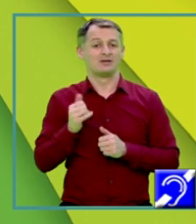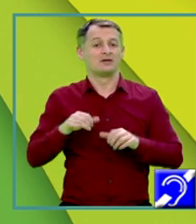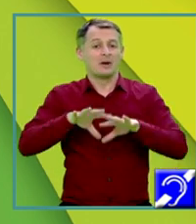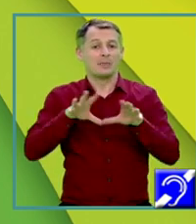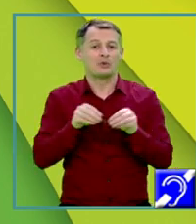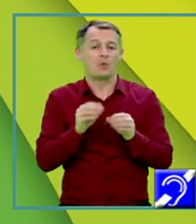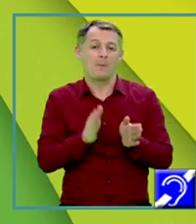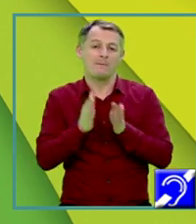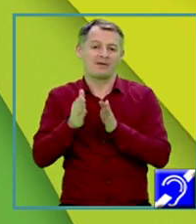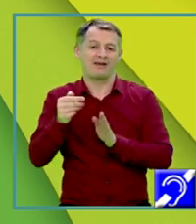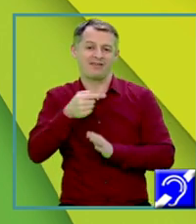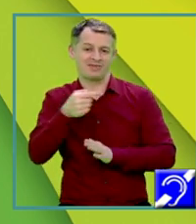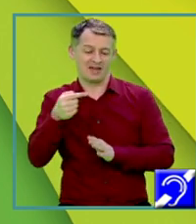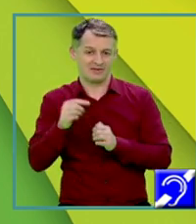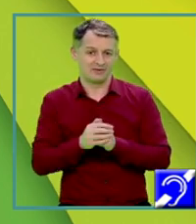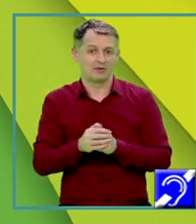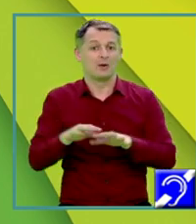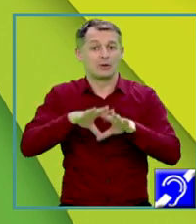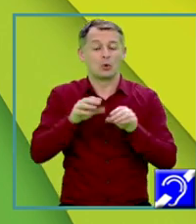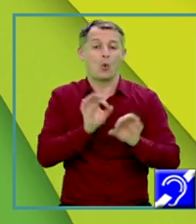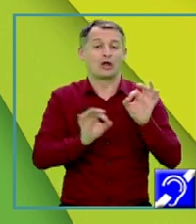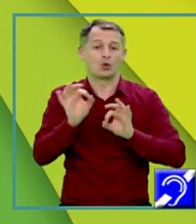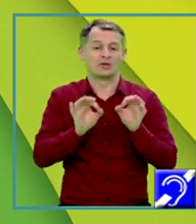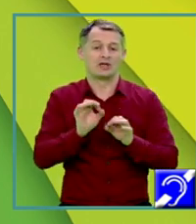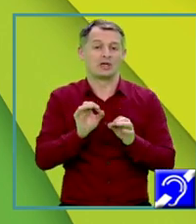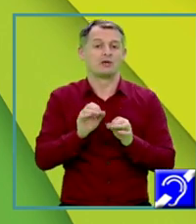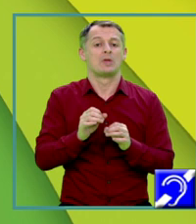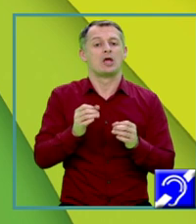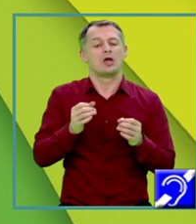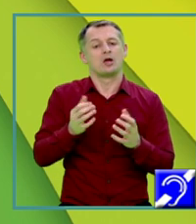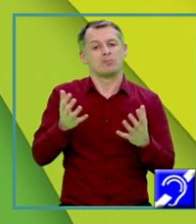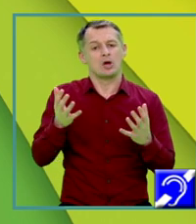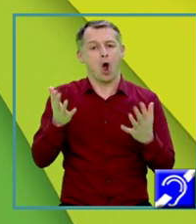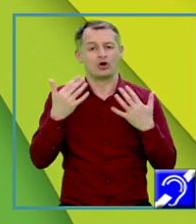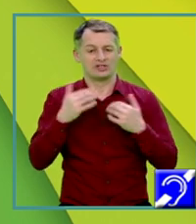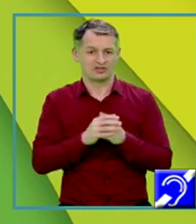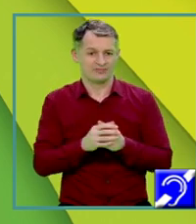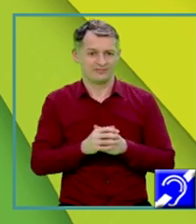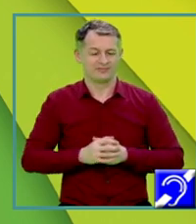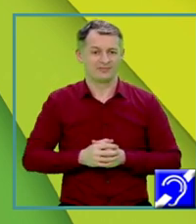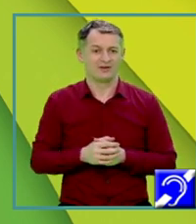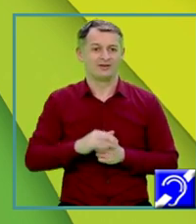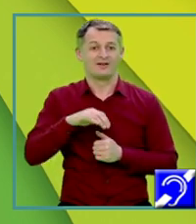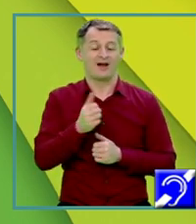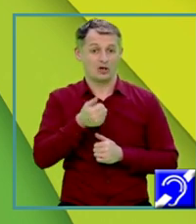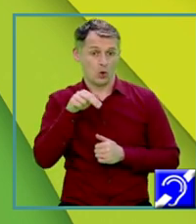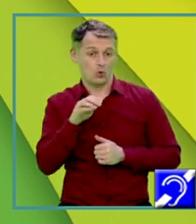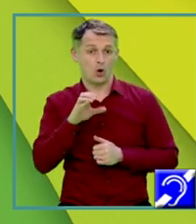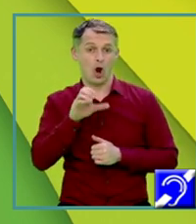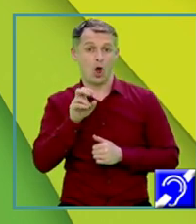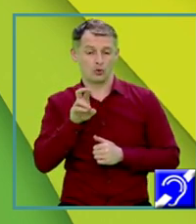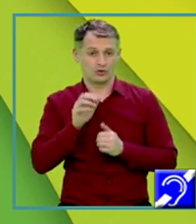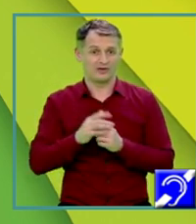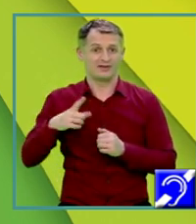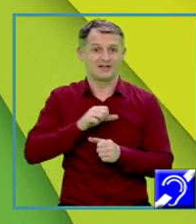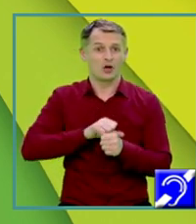partea negativă, adică cu atomul de oxigen. Pe când anionul clorură este înconjurat de molecule de